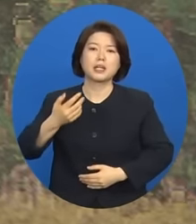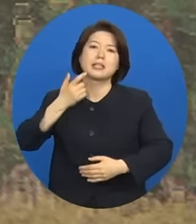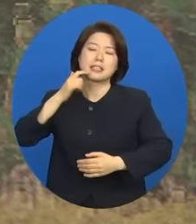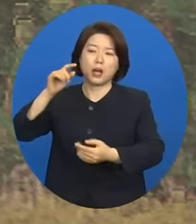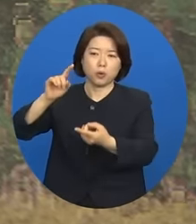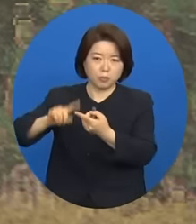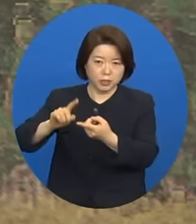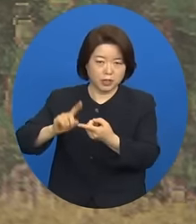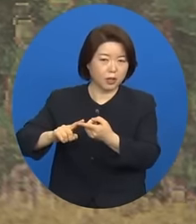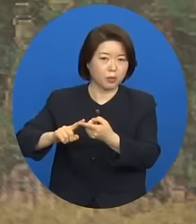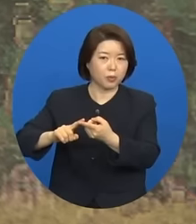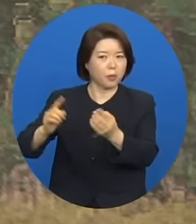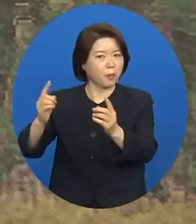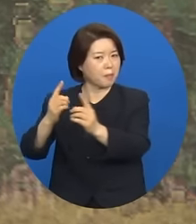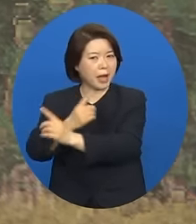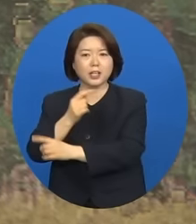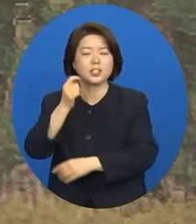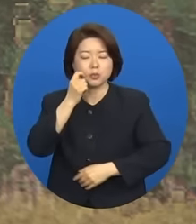것이다.